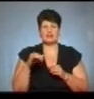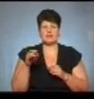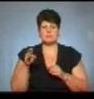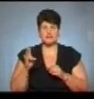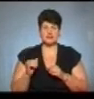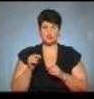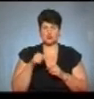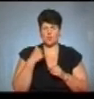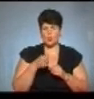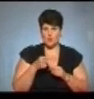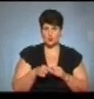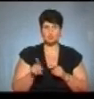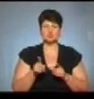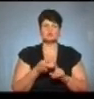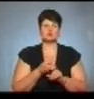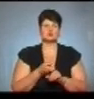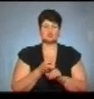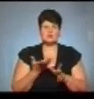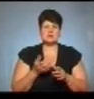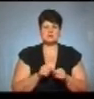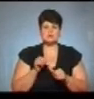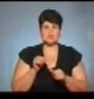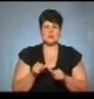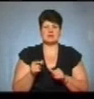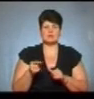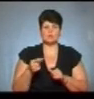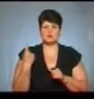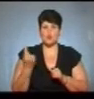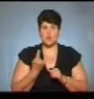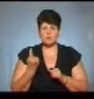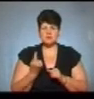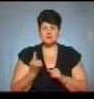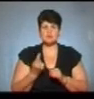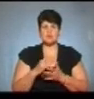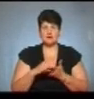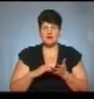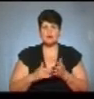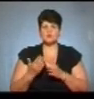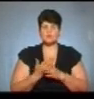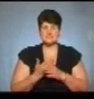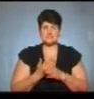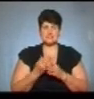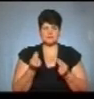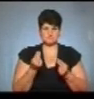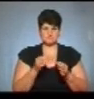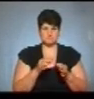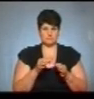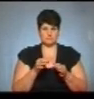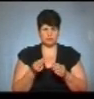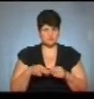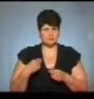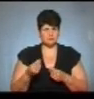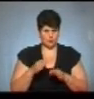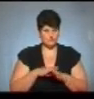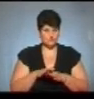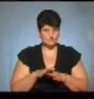року. Що стосується, зокрема, Тернопільської області, надалі субсидії монетизовані повністю? Що